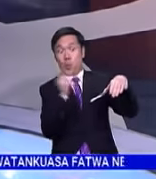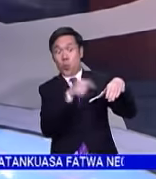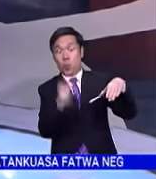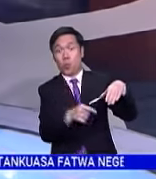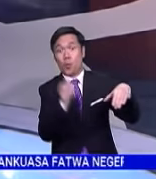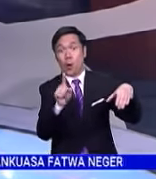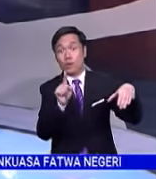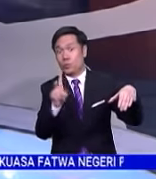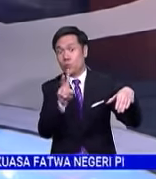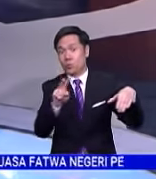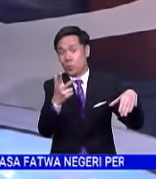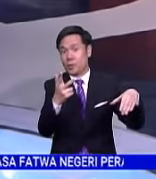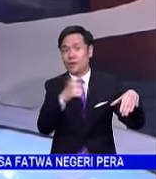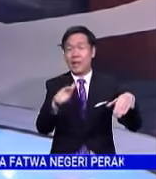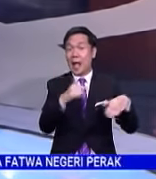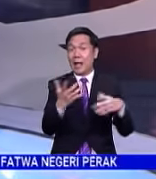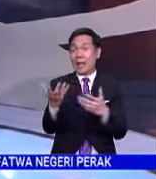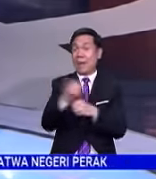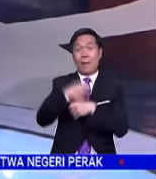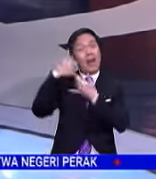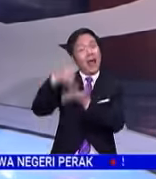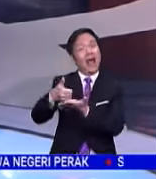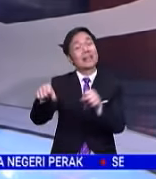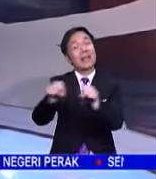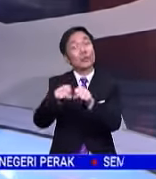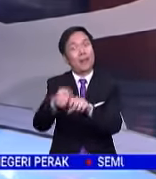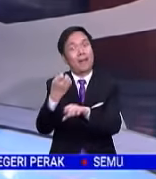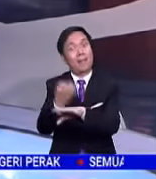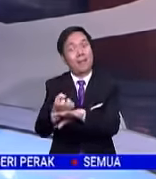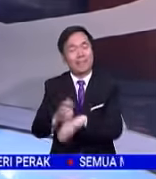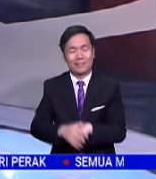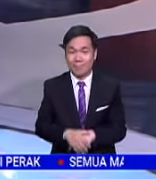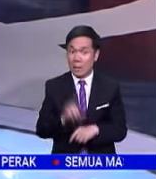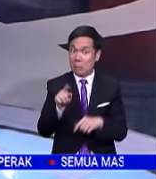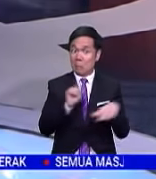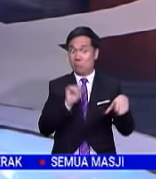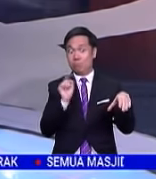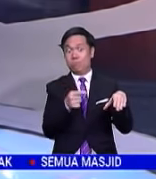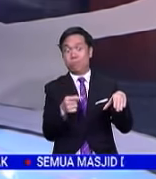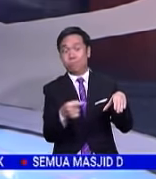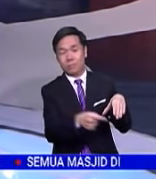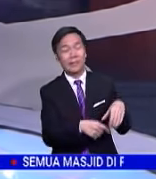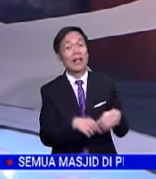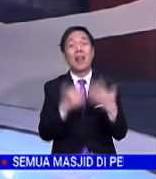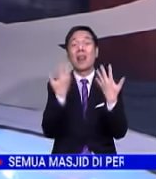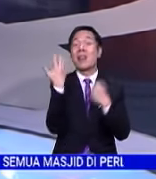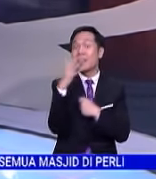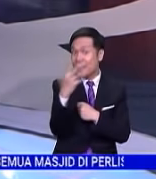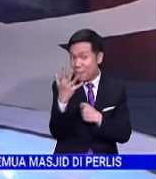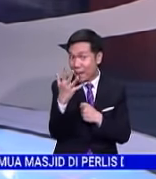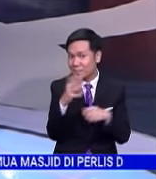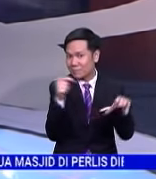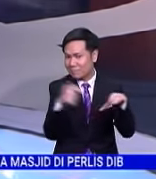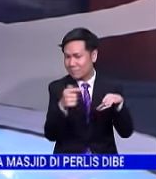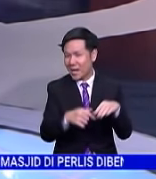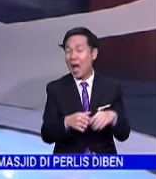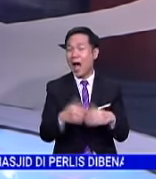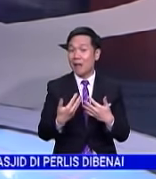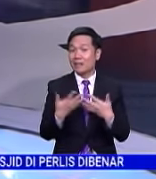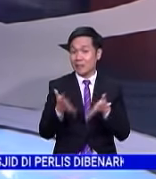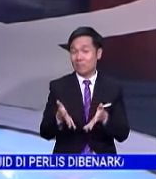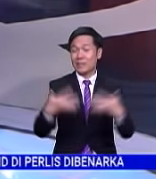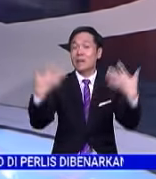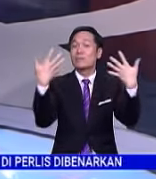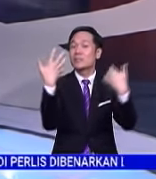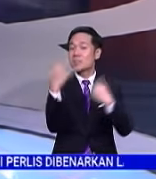memburu gelaran anugerah kasut emas. Untuk mencapai sasaran itu, beliau perlu mencari 15 lagi jaringan menerusi baki 10